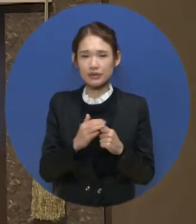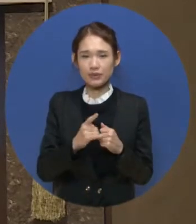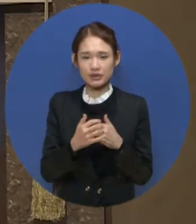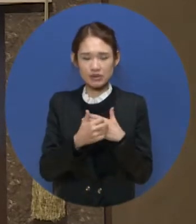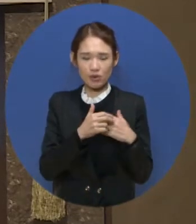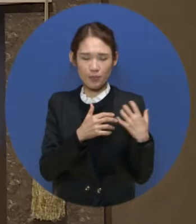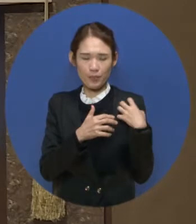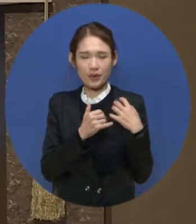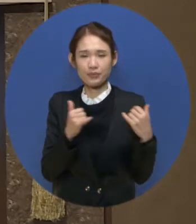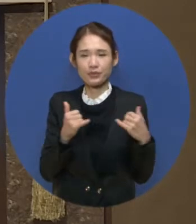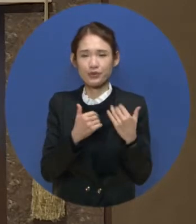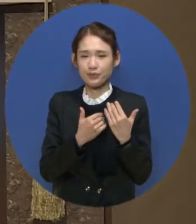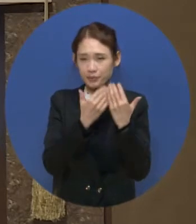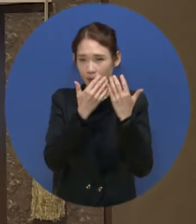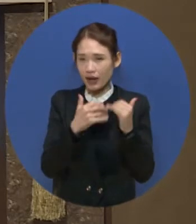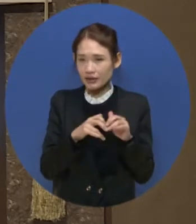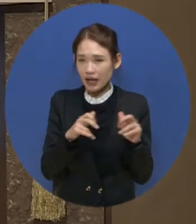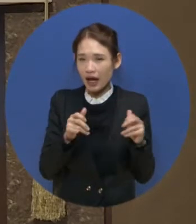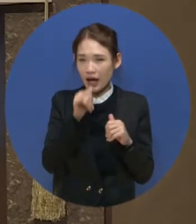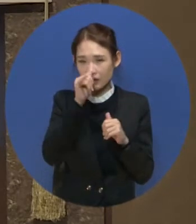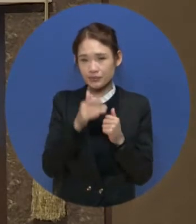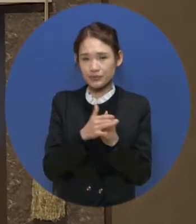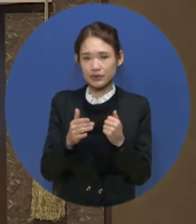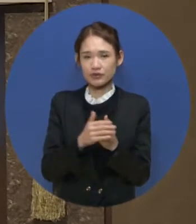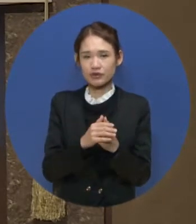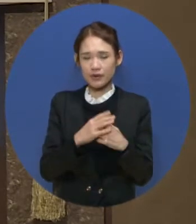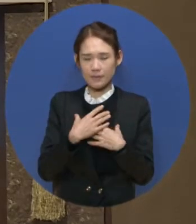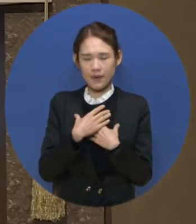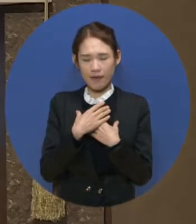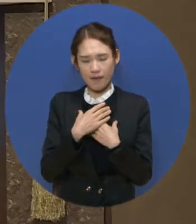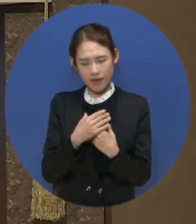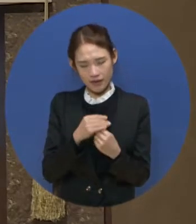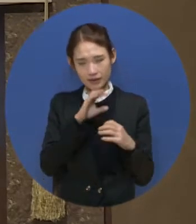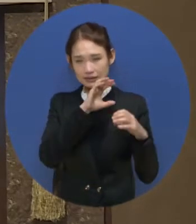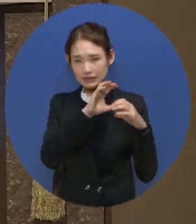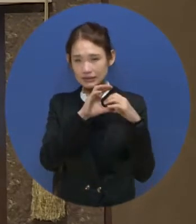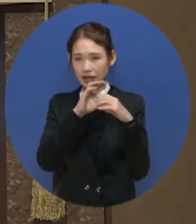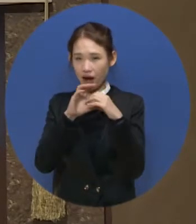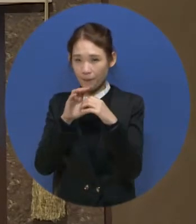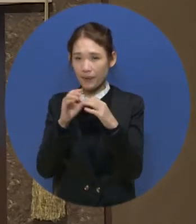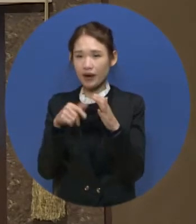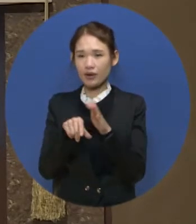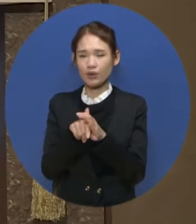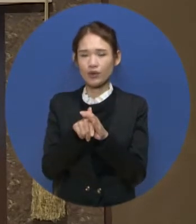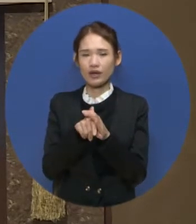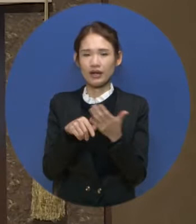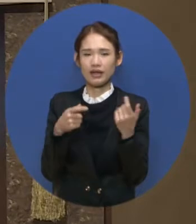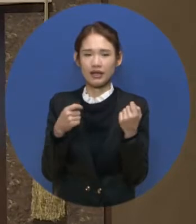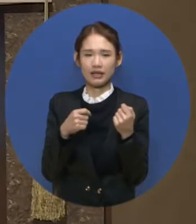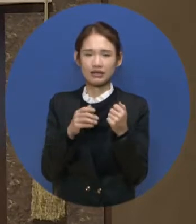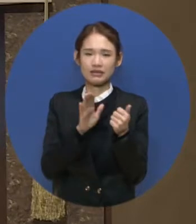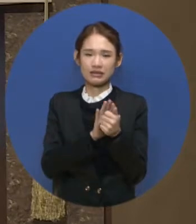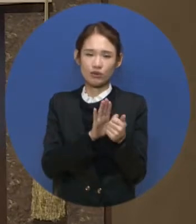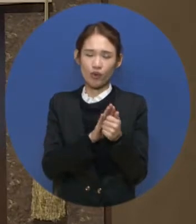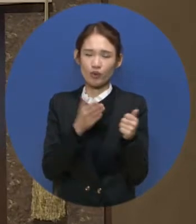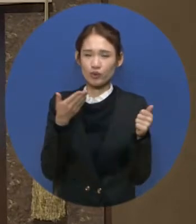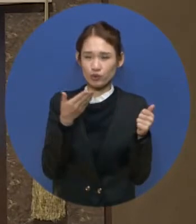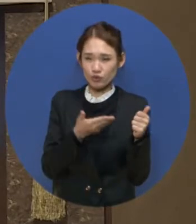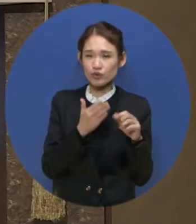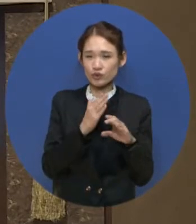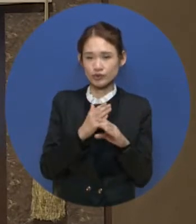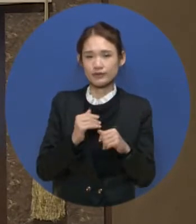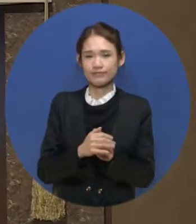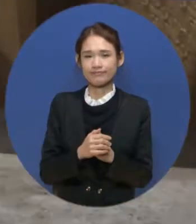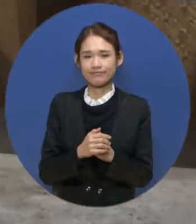분들이 발달장애를 갖고 있는 분들과 편안하게 의사소통할 수 있게끔 하는 뭐 그런 또 지원도 저희가 좀